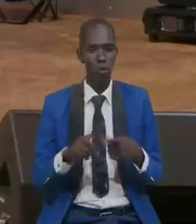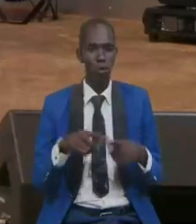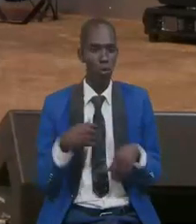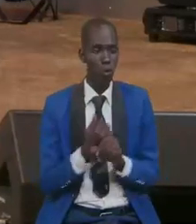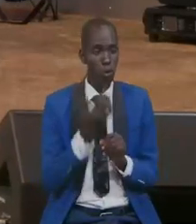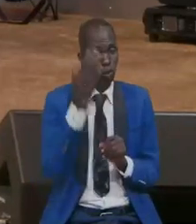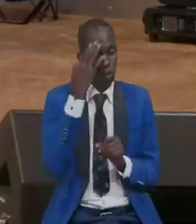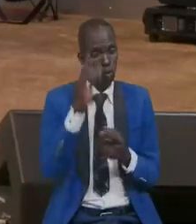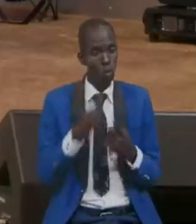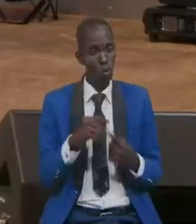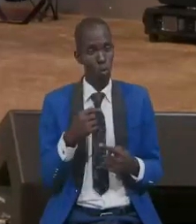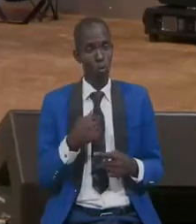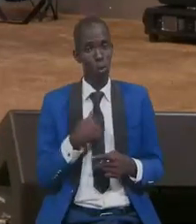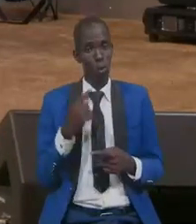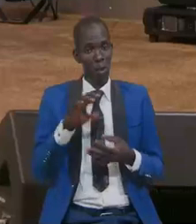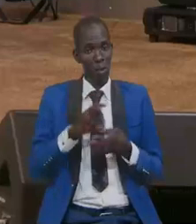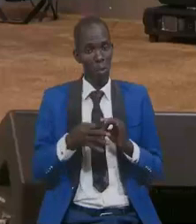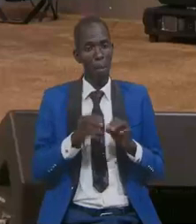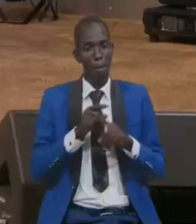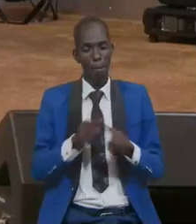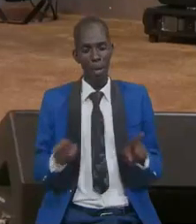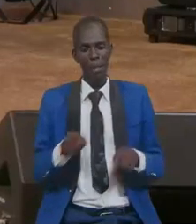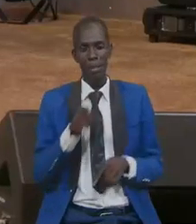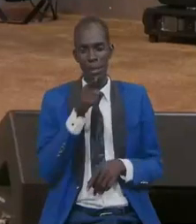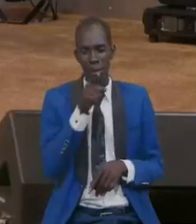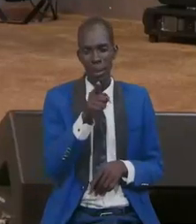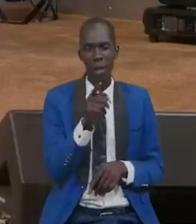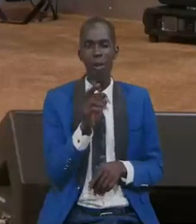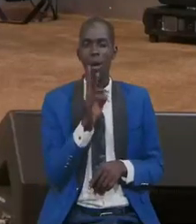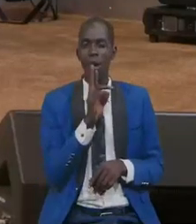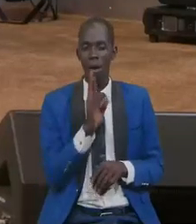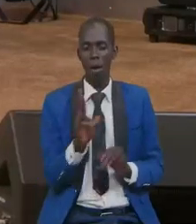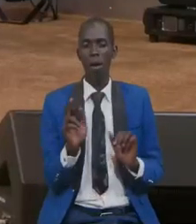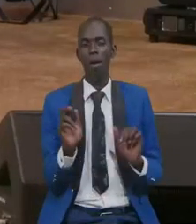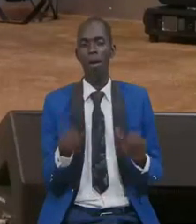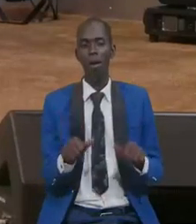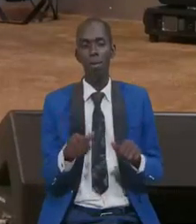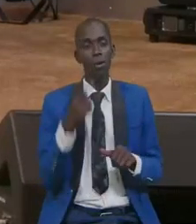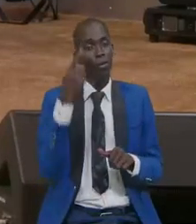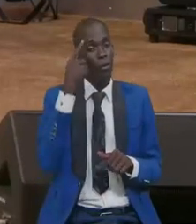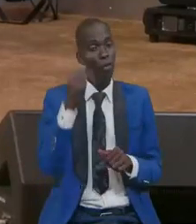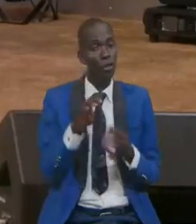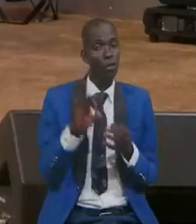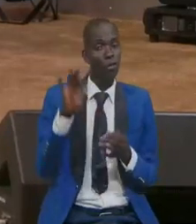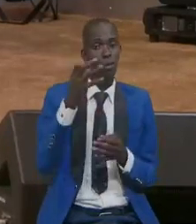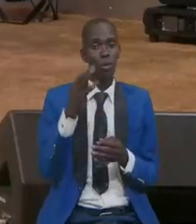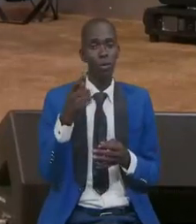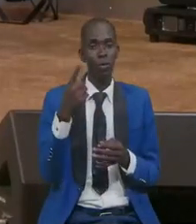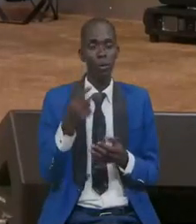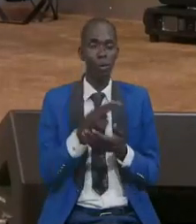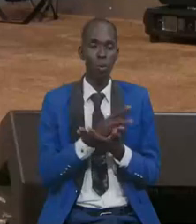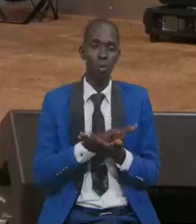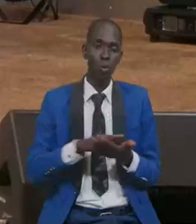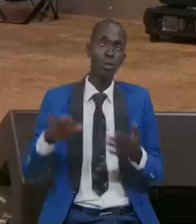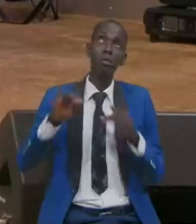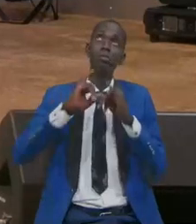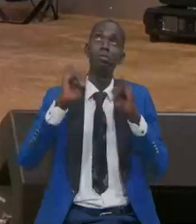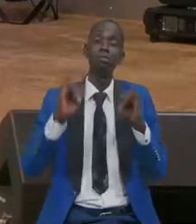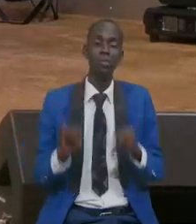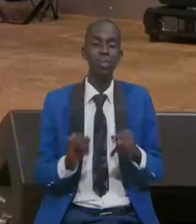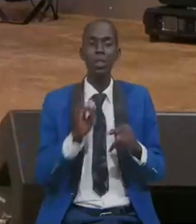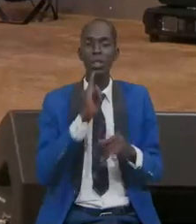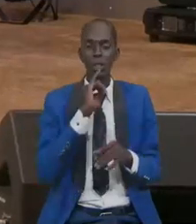le peux. Car tu as en toi l'esprit des dieux saints.